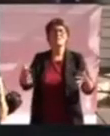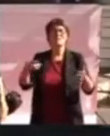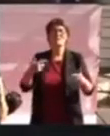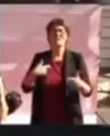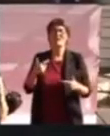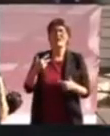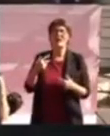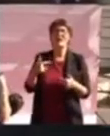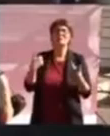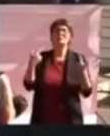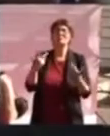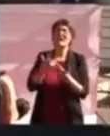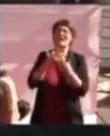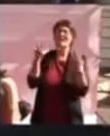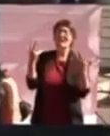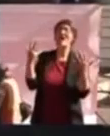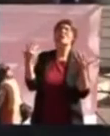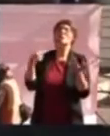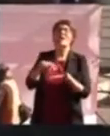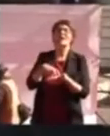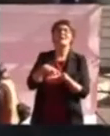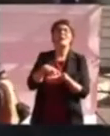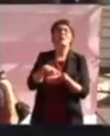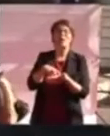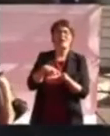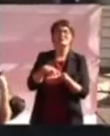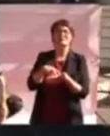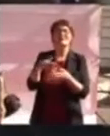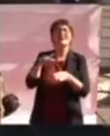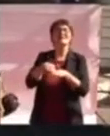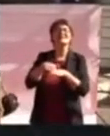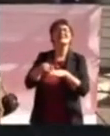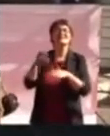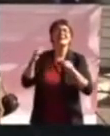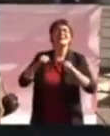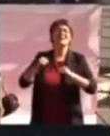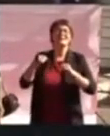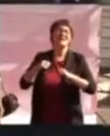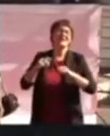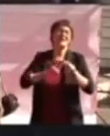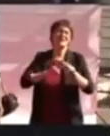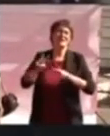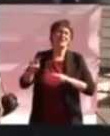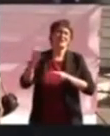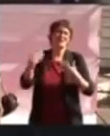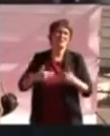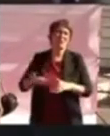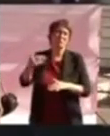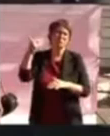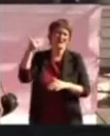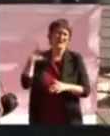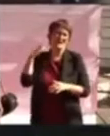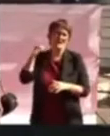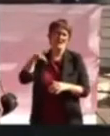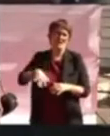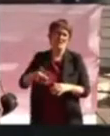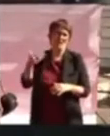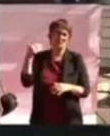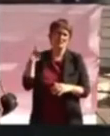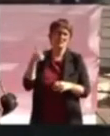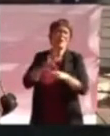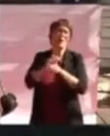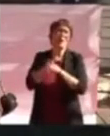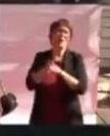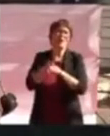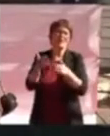sistema sanitario che c'erano prima del coronavirus e voglio dire che se il sistema sanitario ha